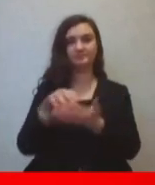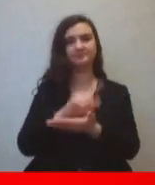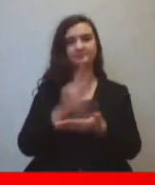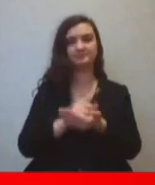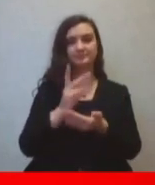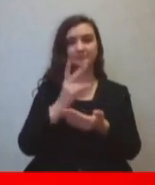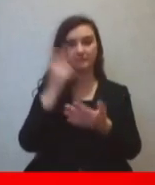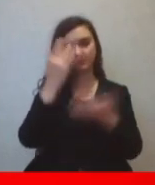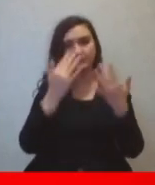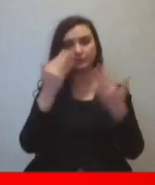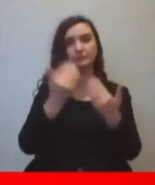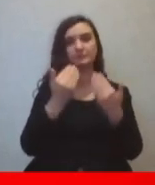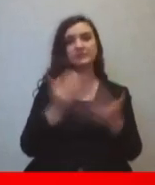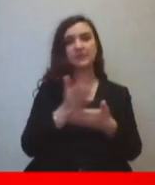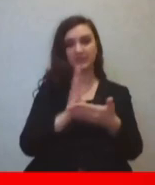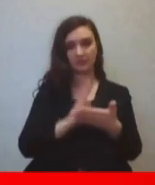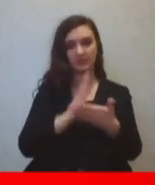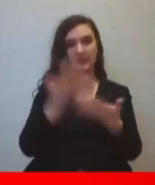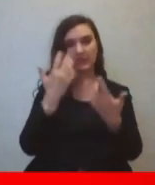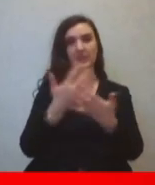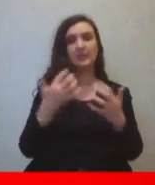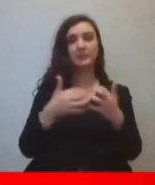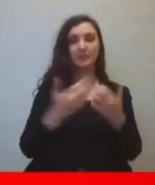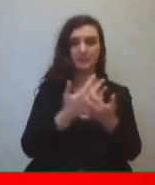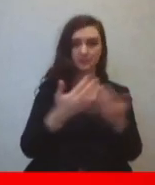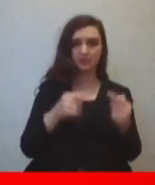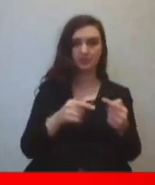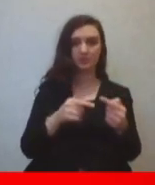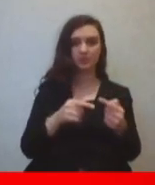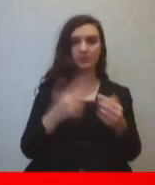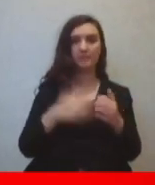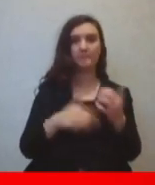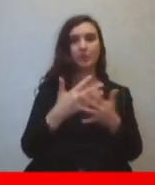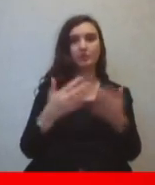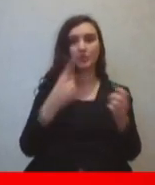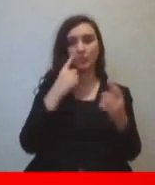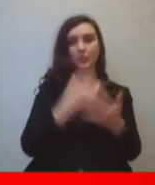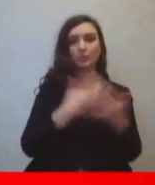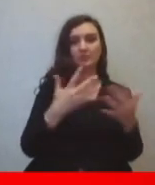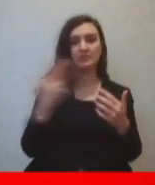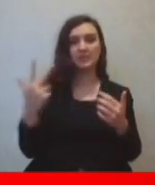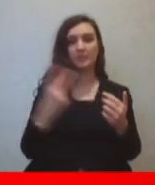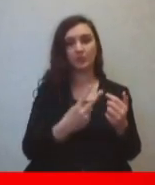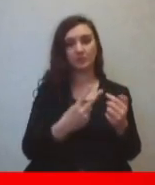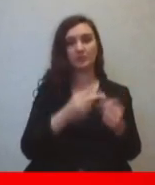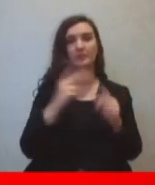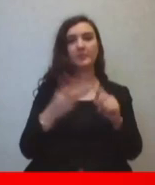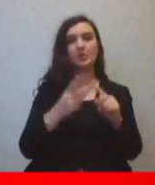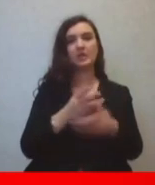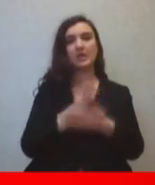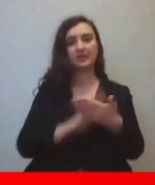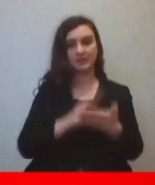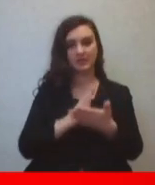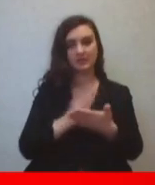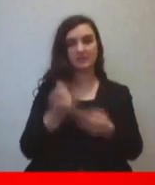უნდა წარმოვიდგინოთ, რომ მისი ნახევარი არის ხილი და ბოსტნეული, ბოსტნეულის უპირატესობით 3:2-თან, მეორე ნახევარი